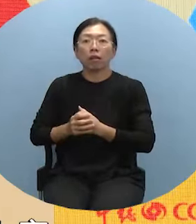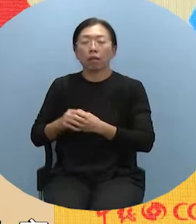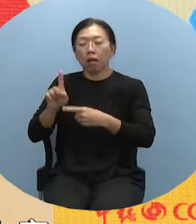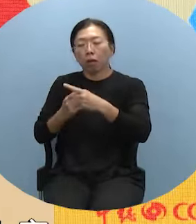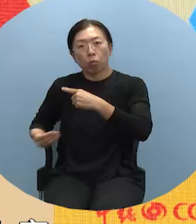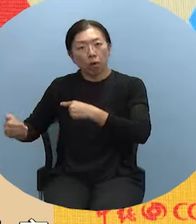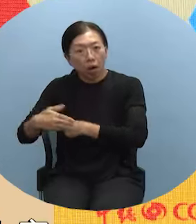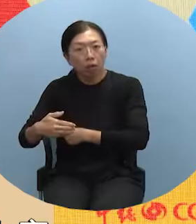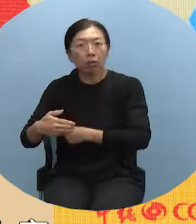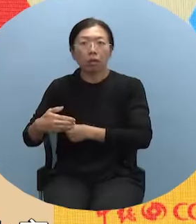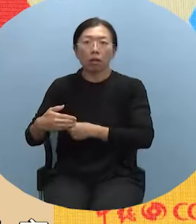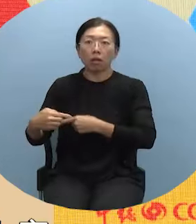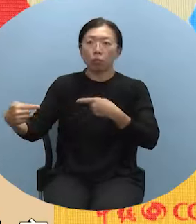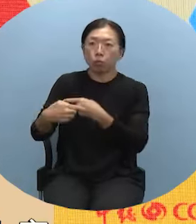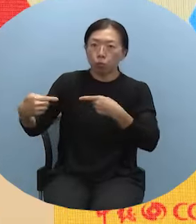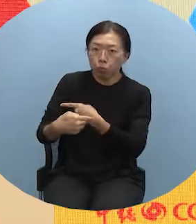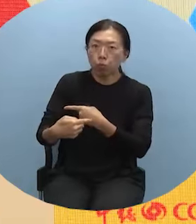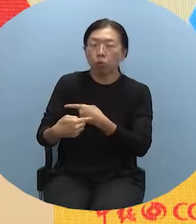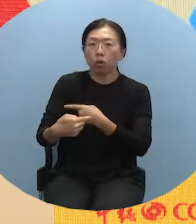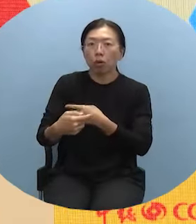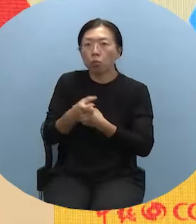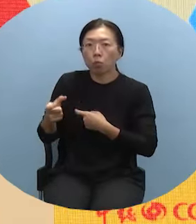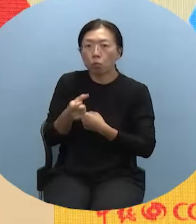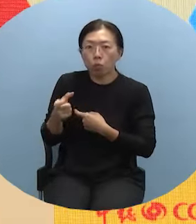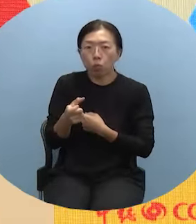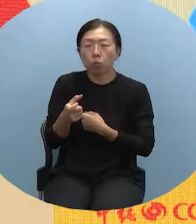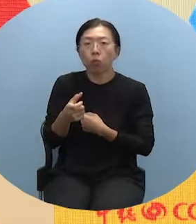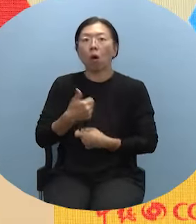區理財通嘅內容咧更加豐富。